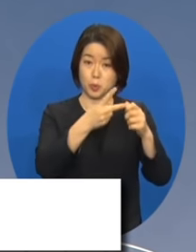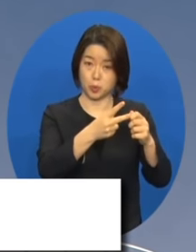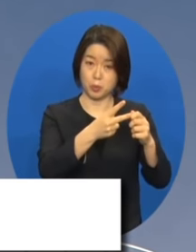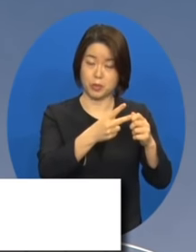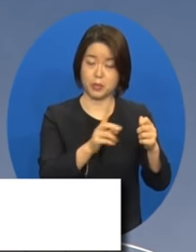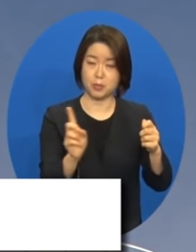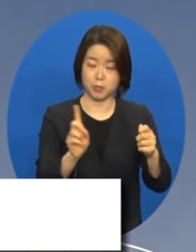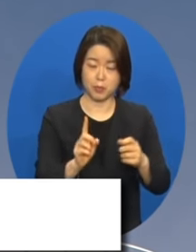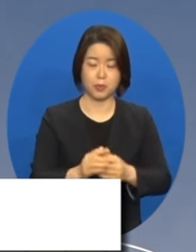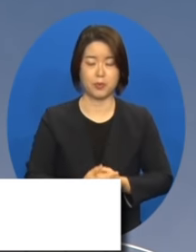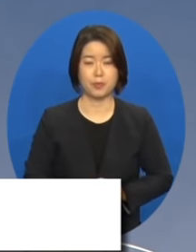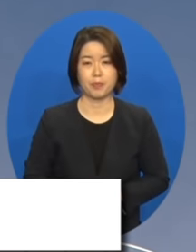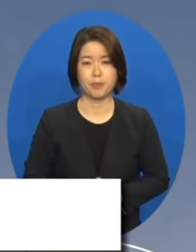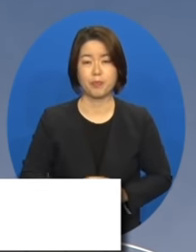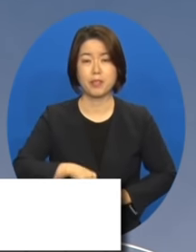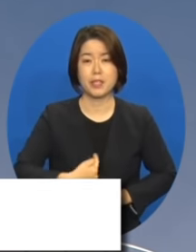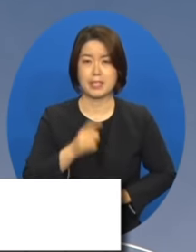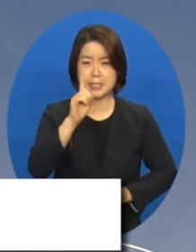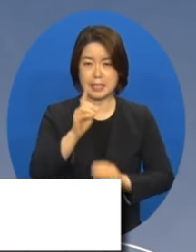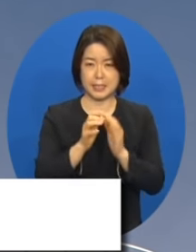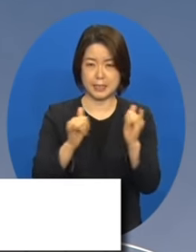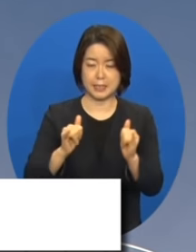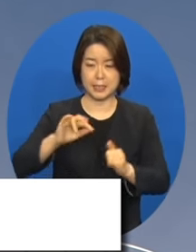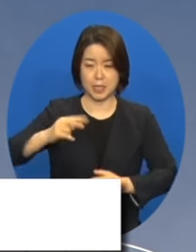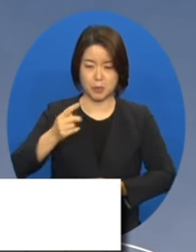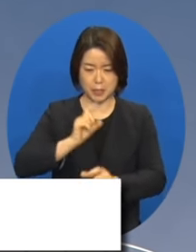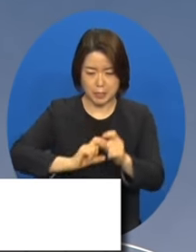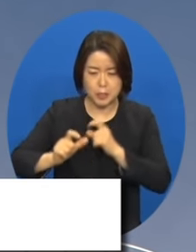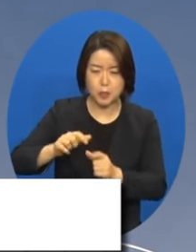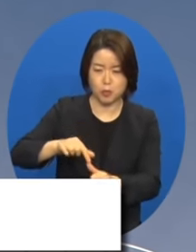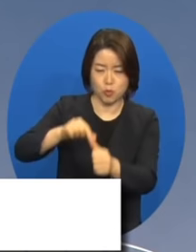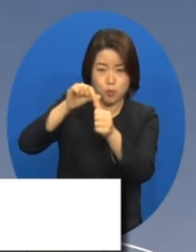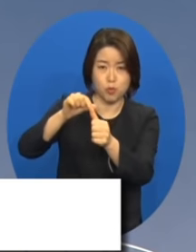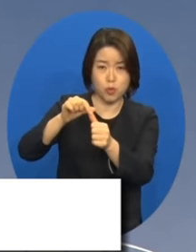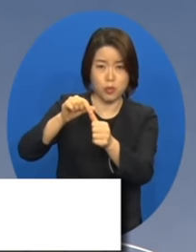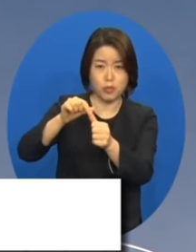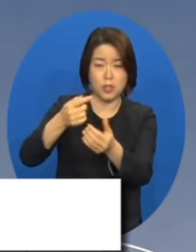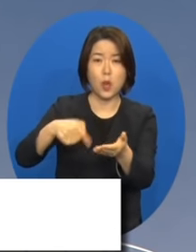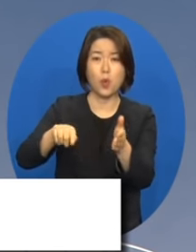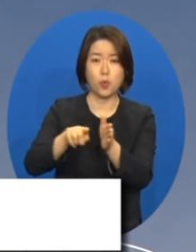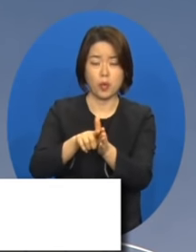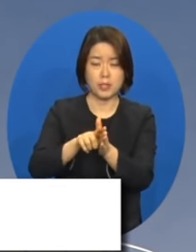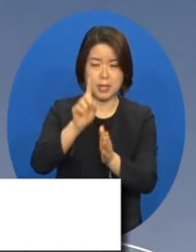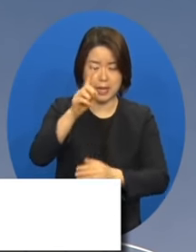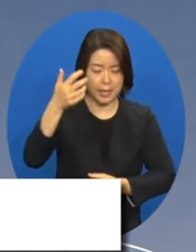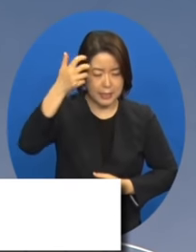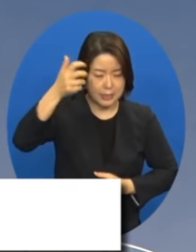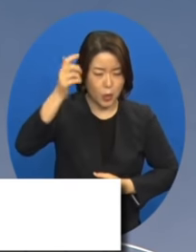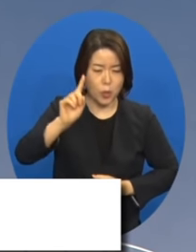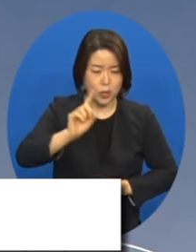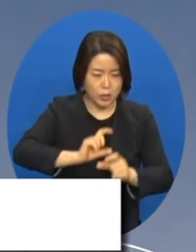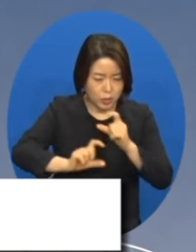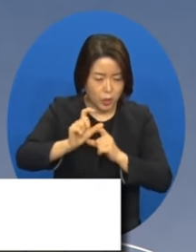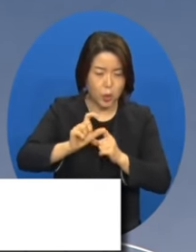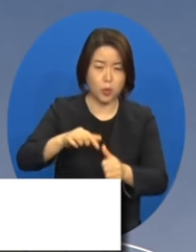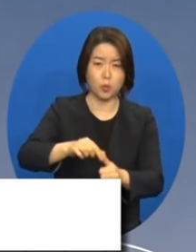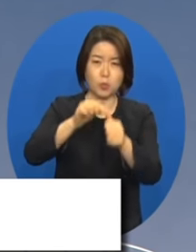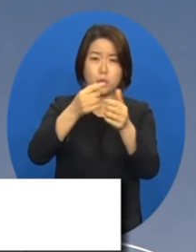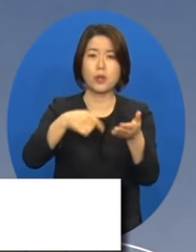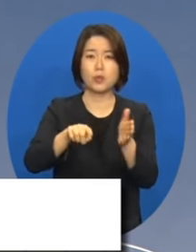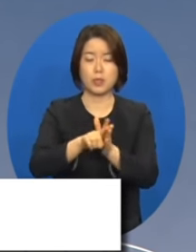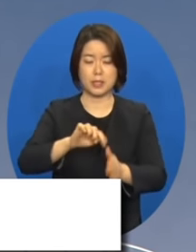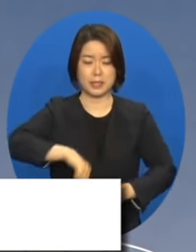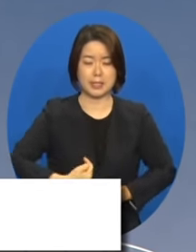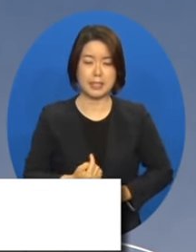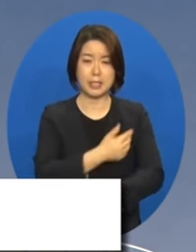자기가 한 사람이라도 더 구원하려고 한 영혼이라도 더 건지려고 자기 권리와